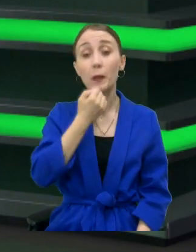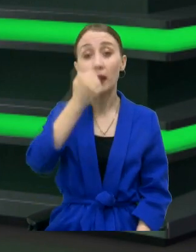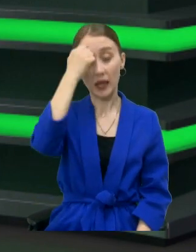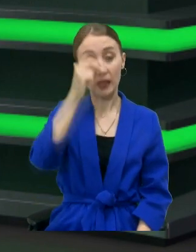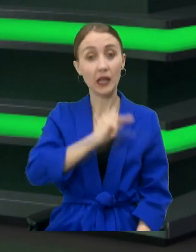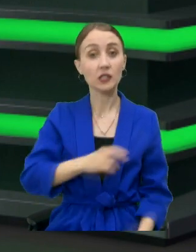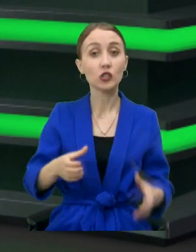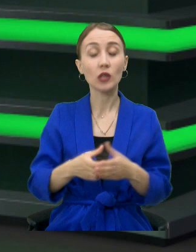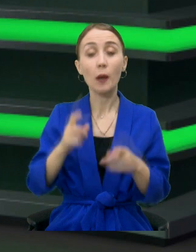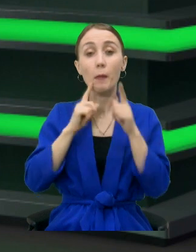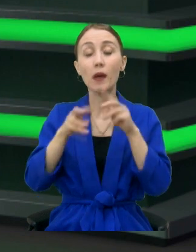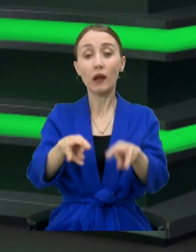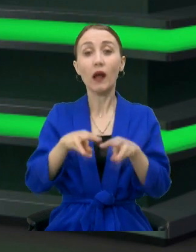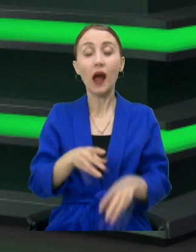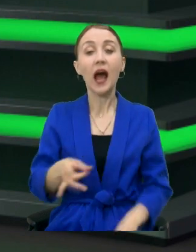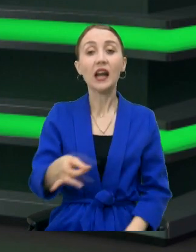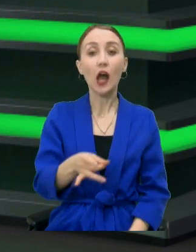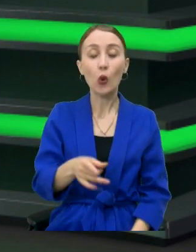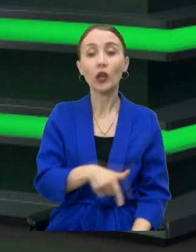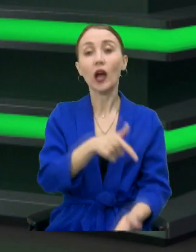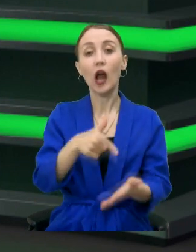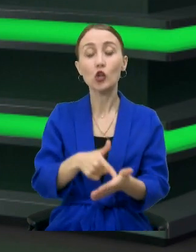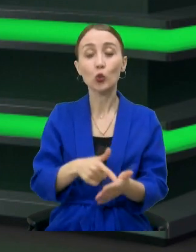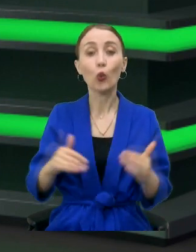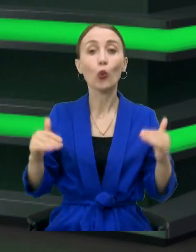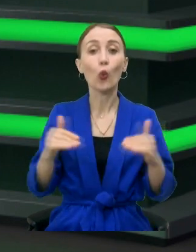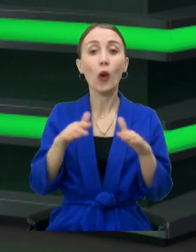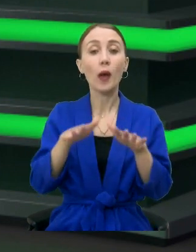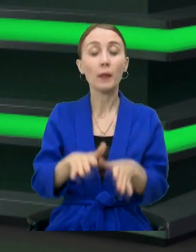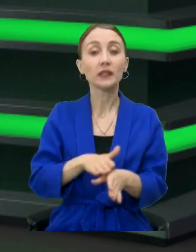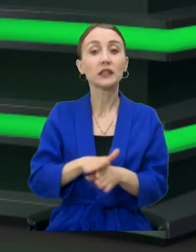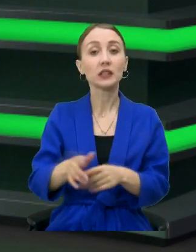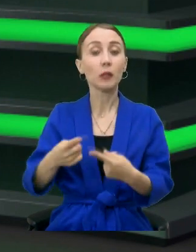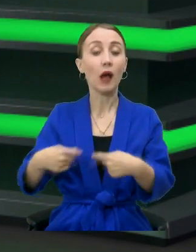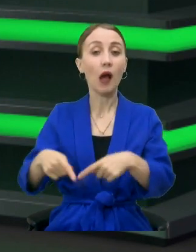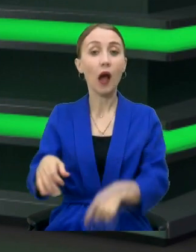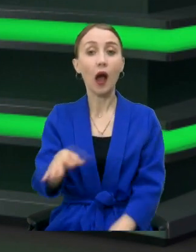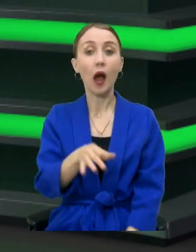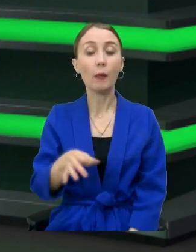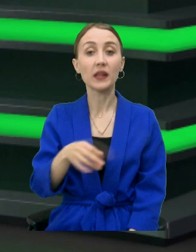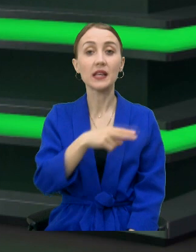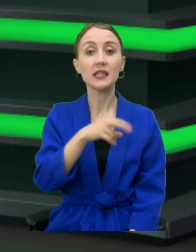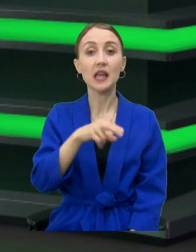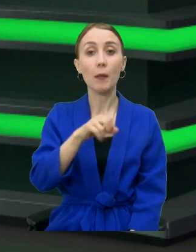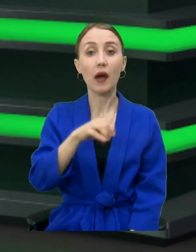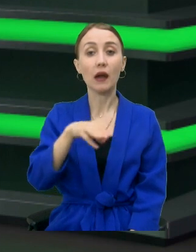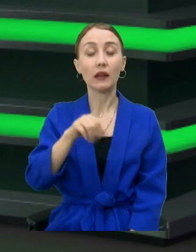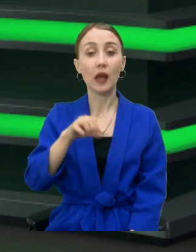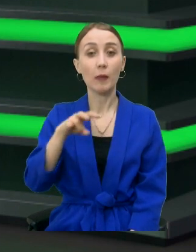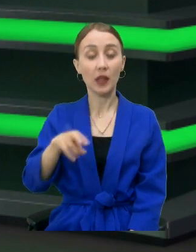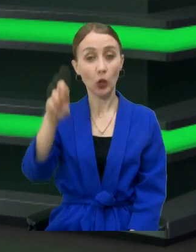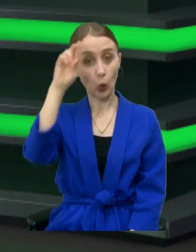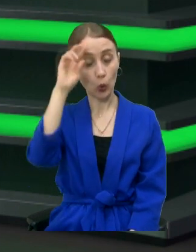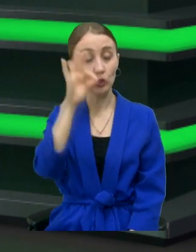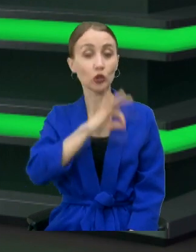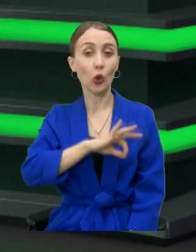с маслихатами районного и городского уровней, местными исполнительными органами и областными департаментами государственных доходов и